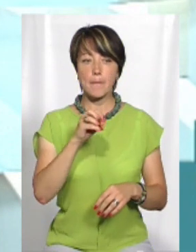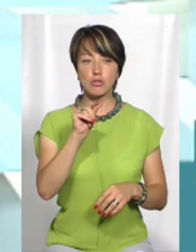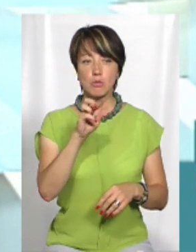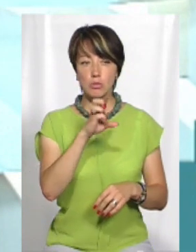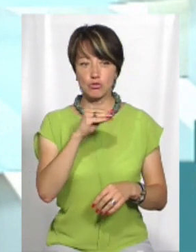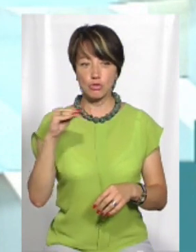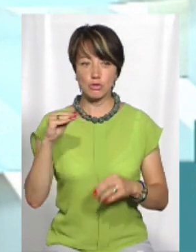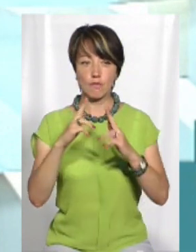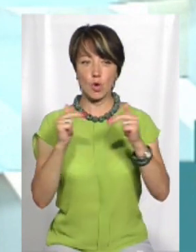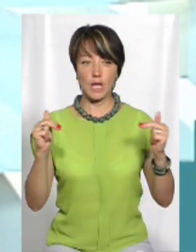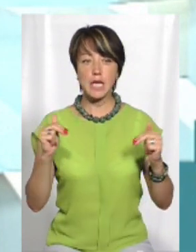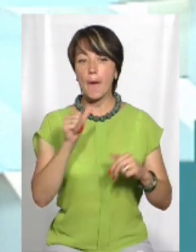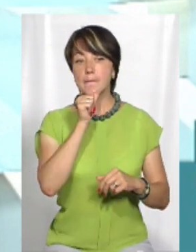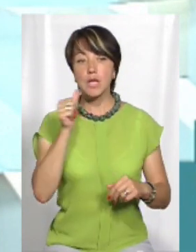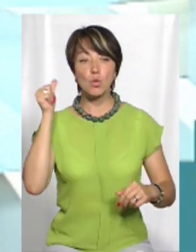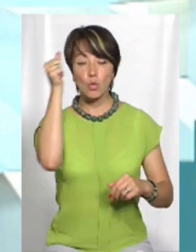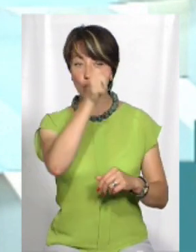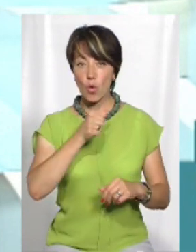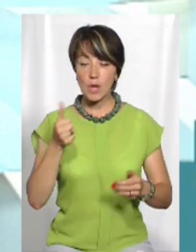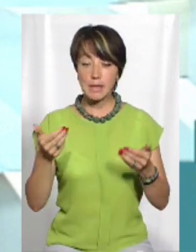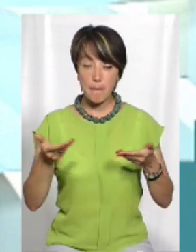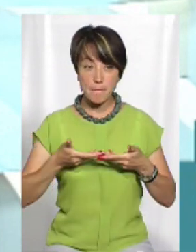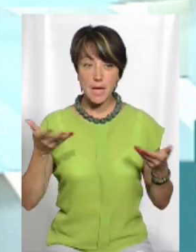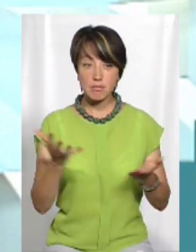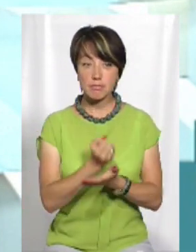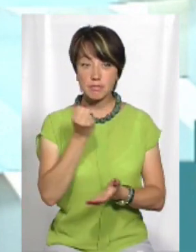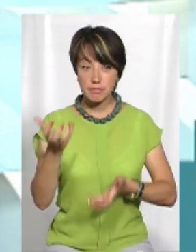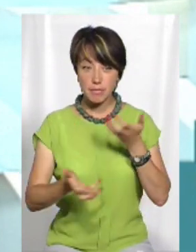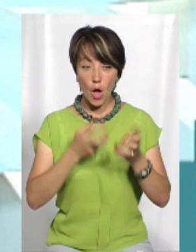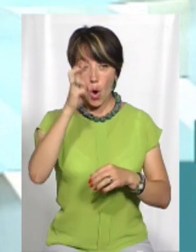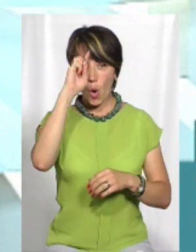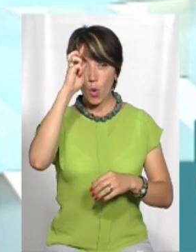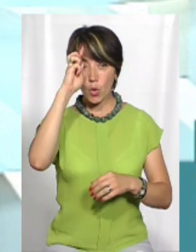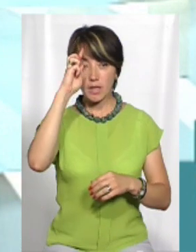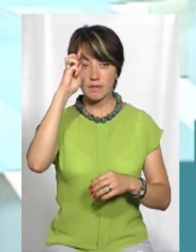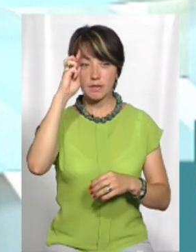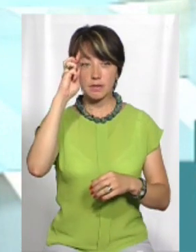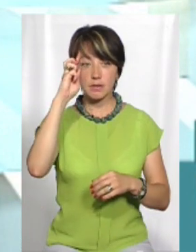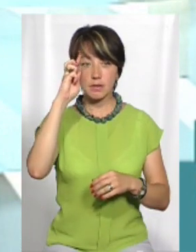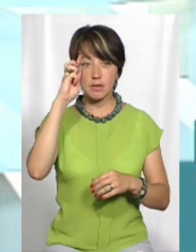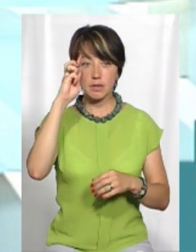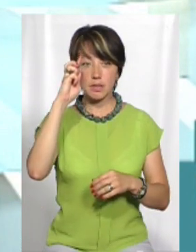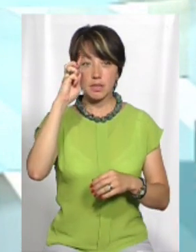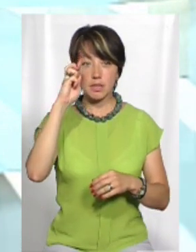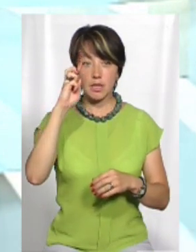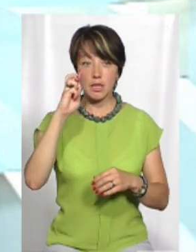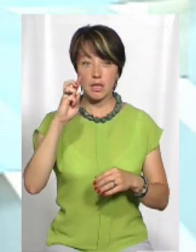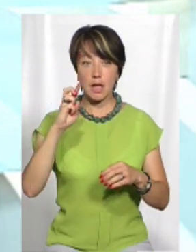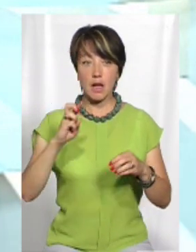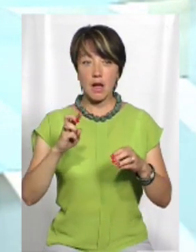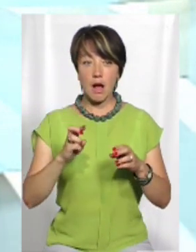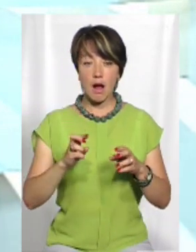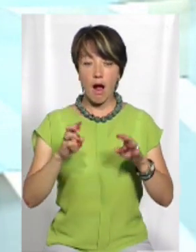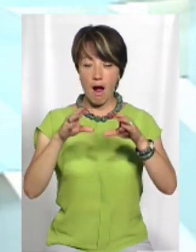Меджибіжській фортеці. Минулому році ми розкопали королівську кахлю. Це кахля від великого каміна чи